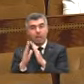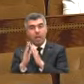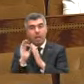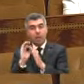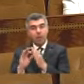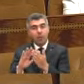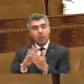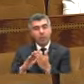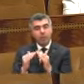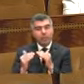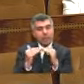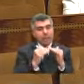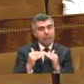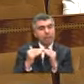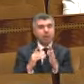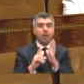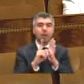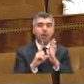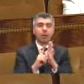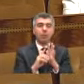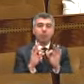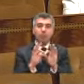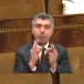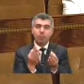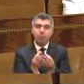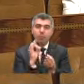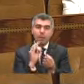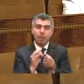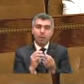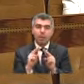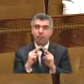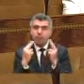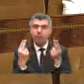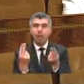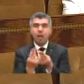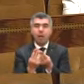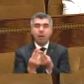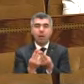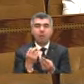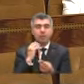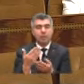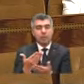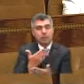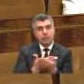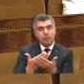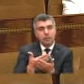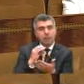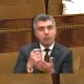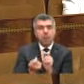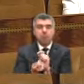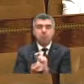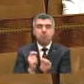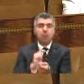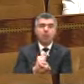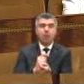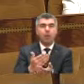وملائمة مدونة الأسرة مع مستجدات الوثيقة الدستورية والاتفاقيات الدولية اللي صادق على المغرب، المتغيرات